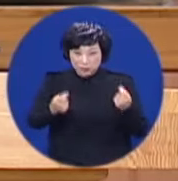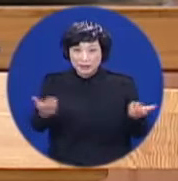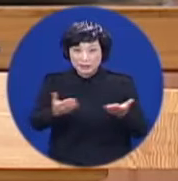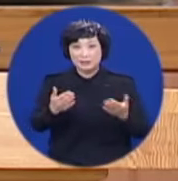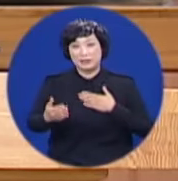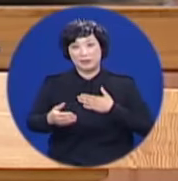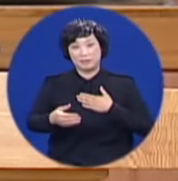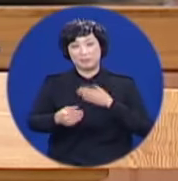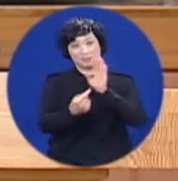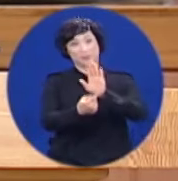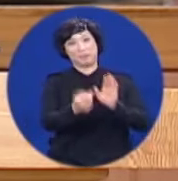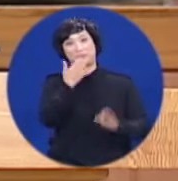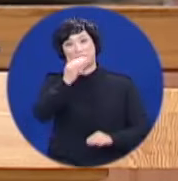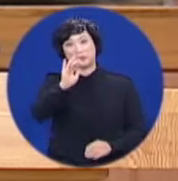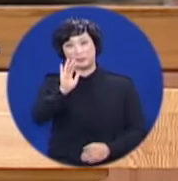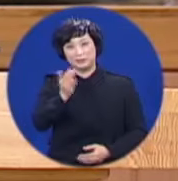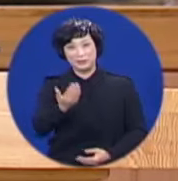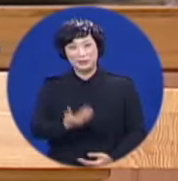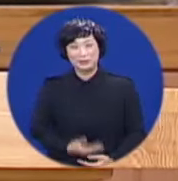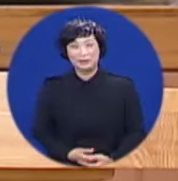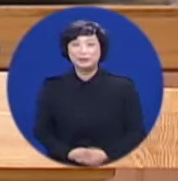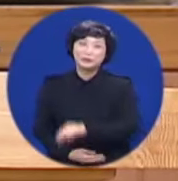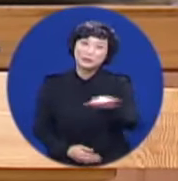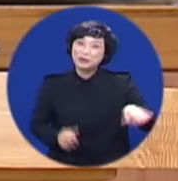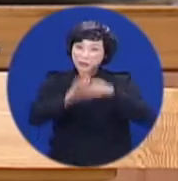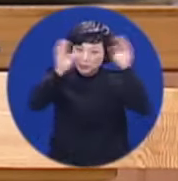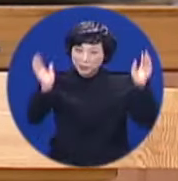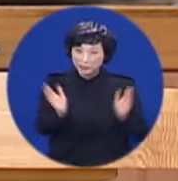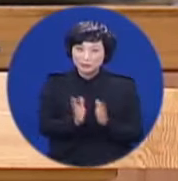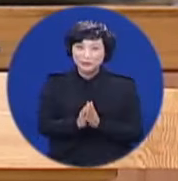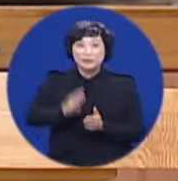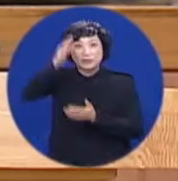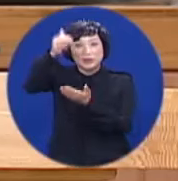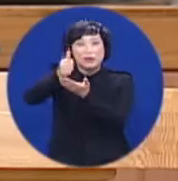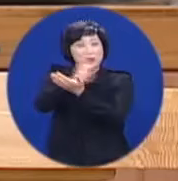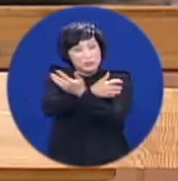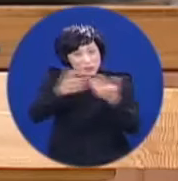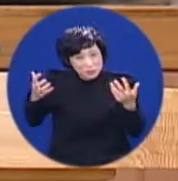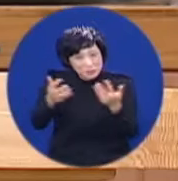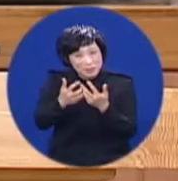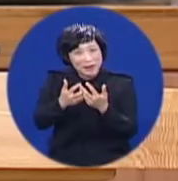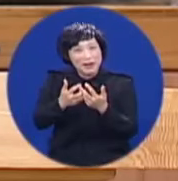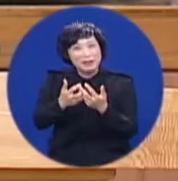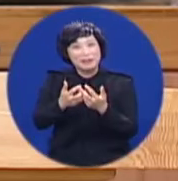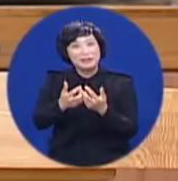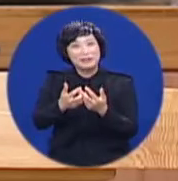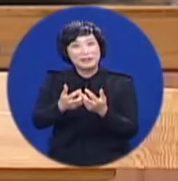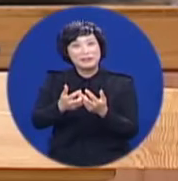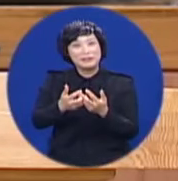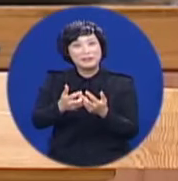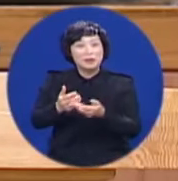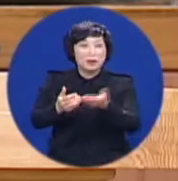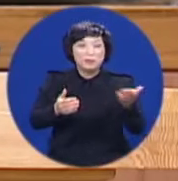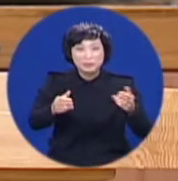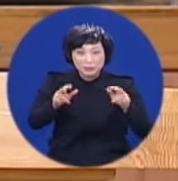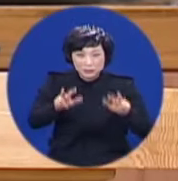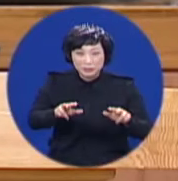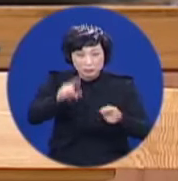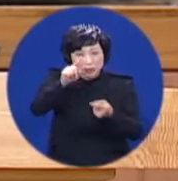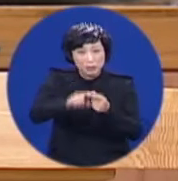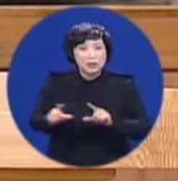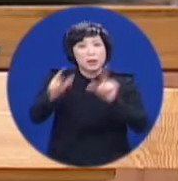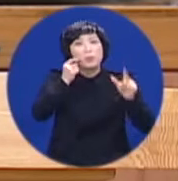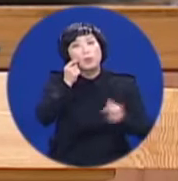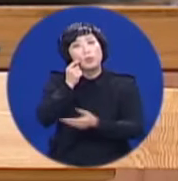수 있으니 우리 모두 성령 충만한데도 이렇게 살지